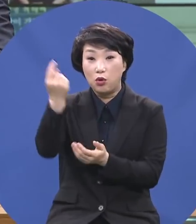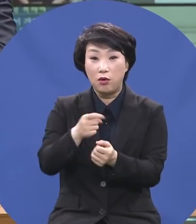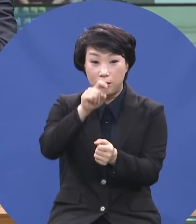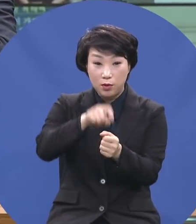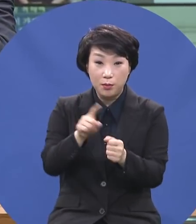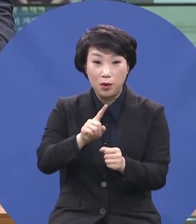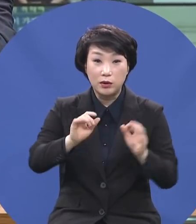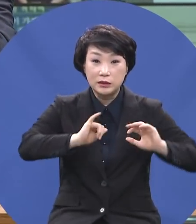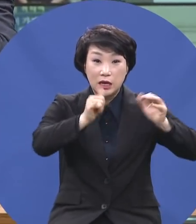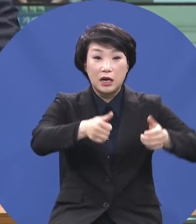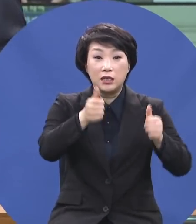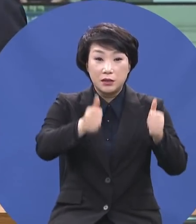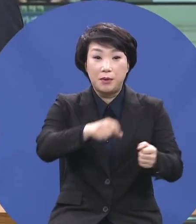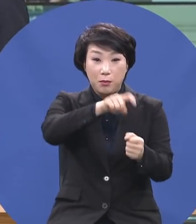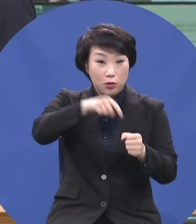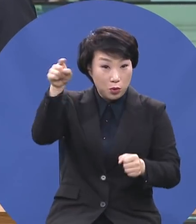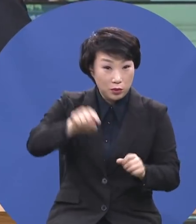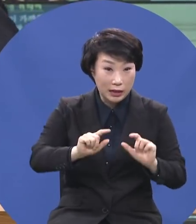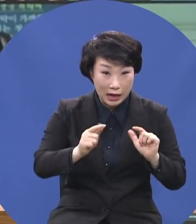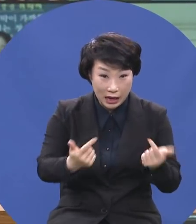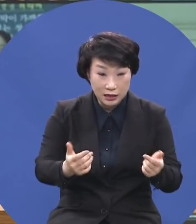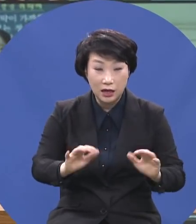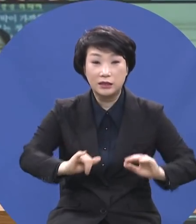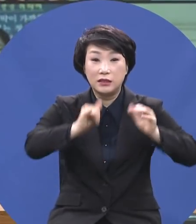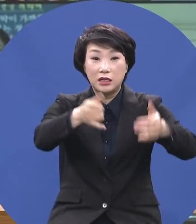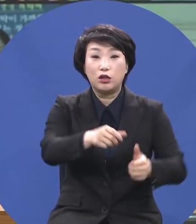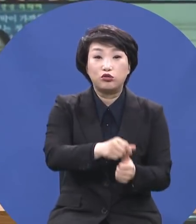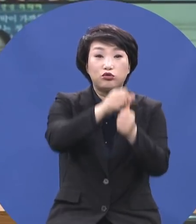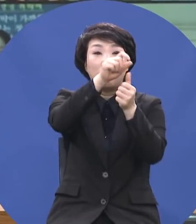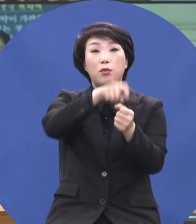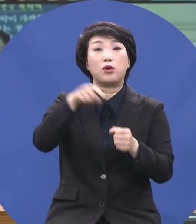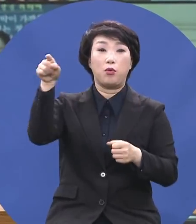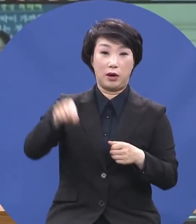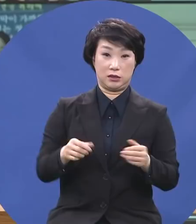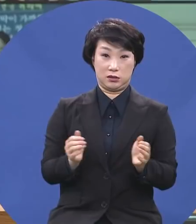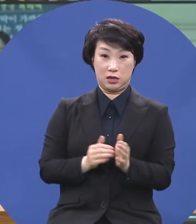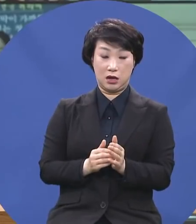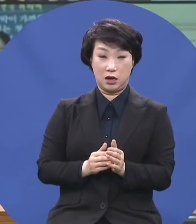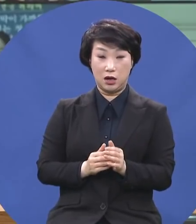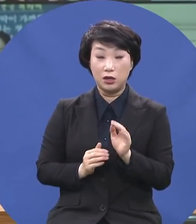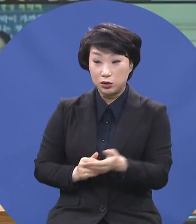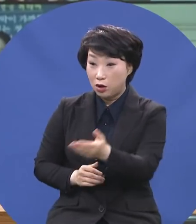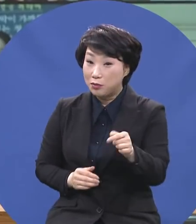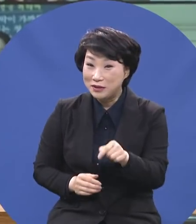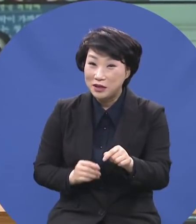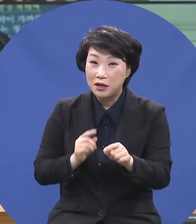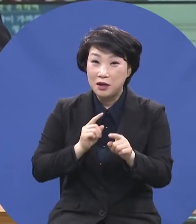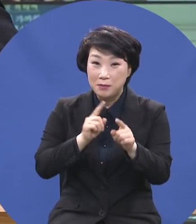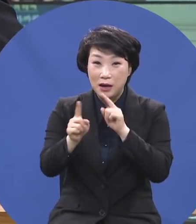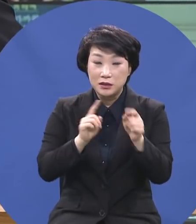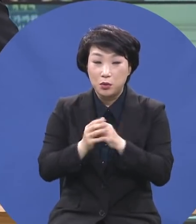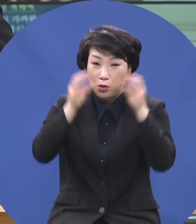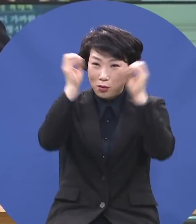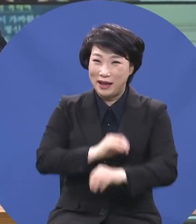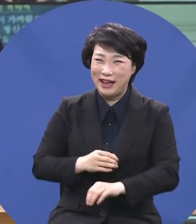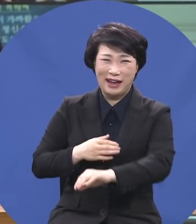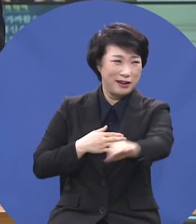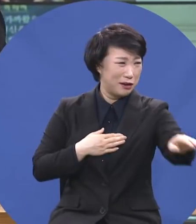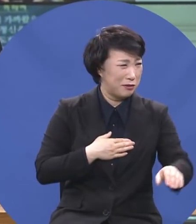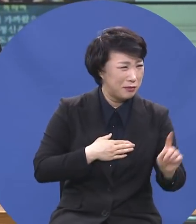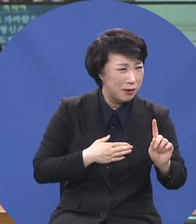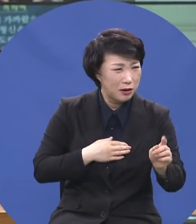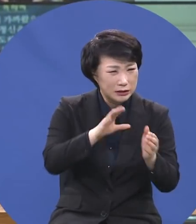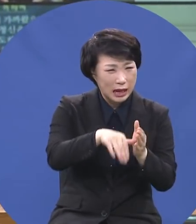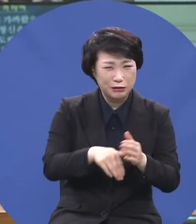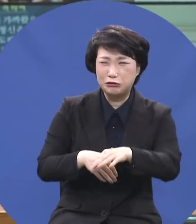세상을 심판하려 함이 아니요 세상을 구원하러 왔다. 이 말을 잘못하면 우리는 다 심판